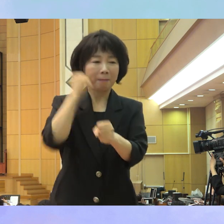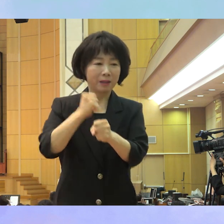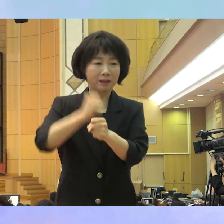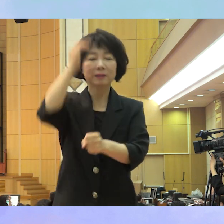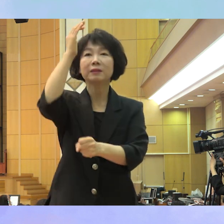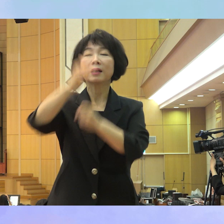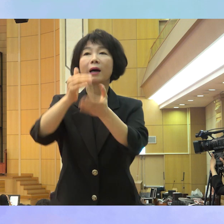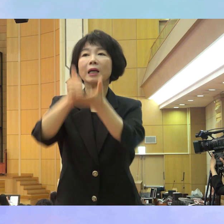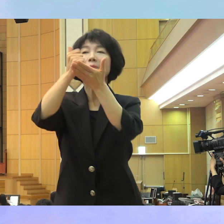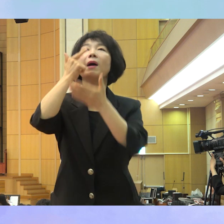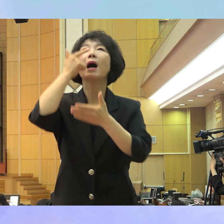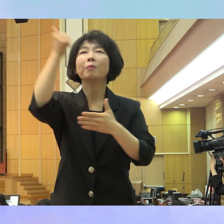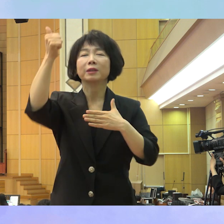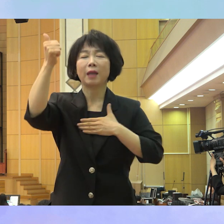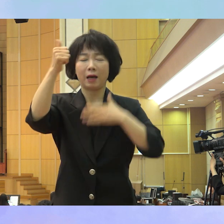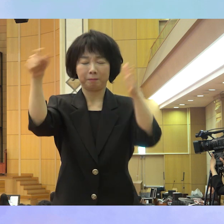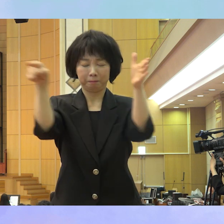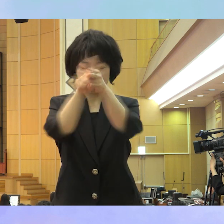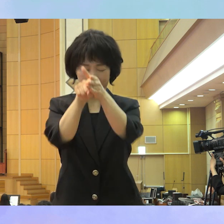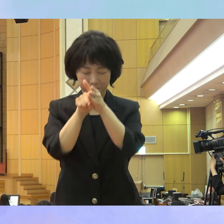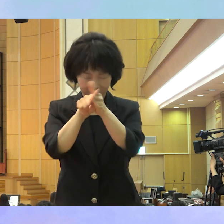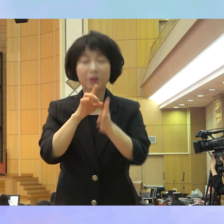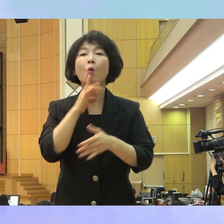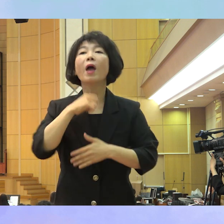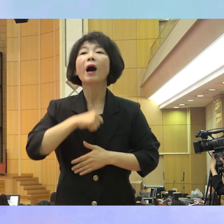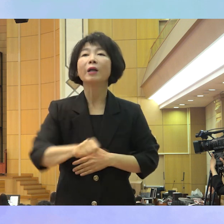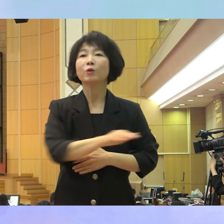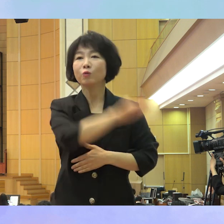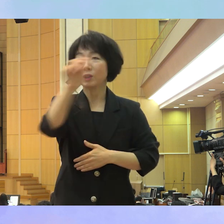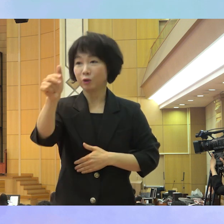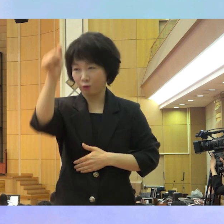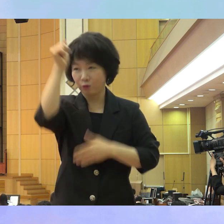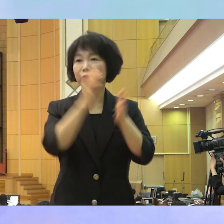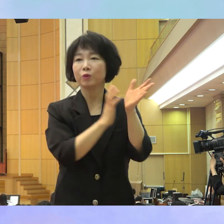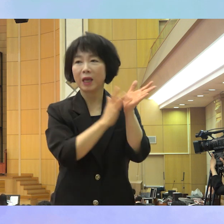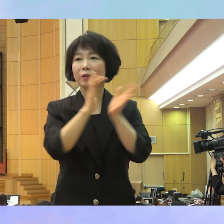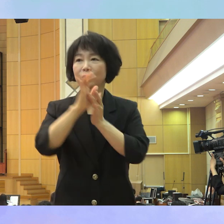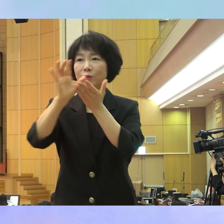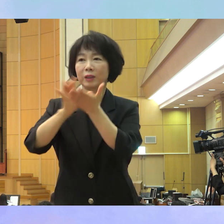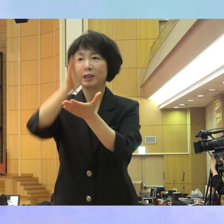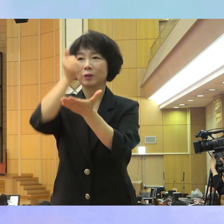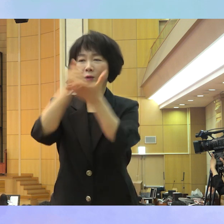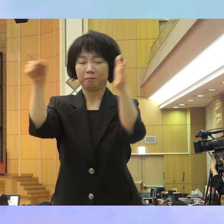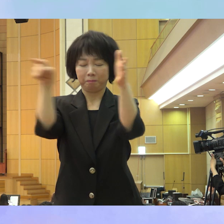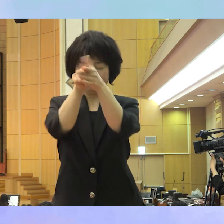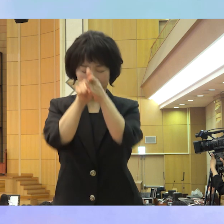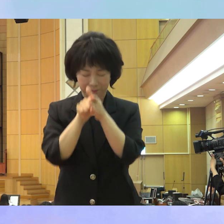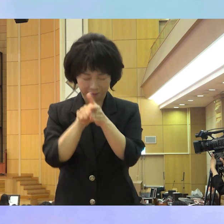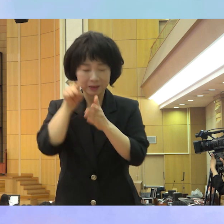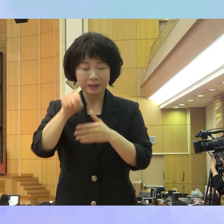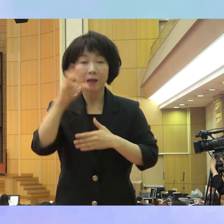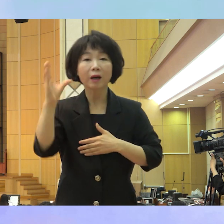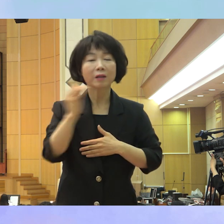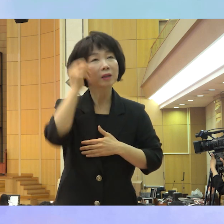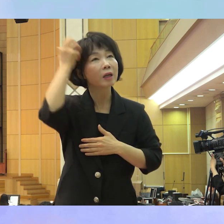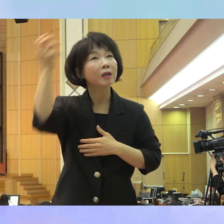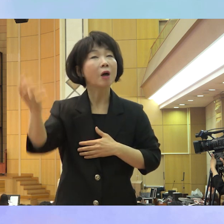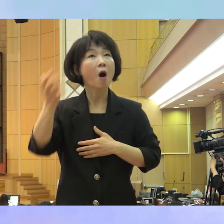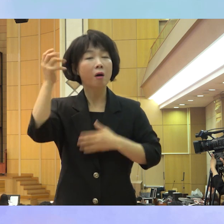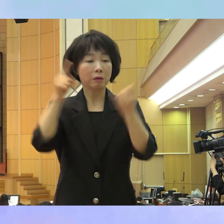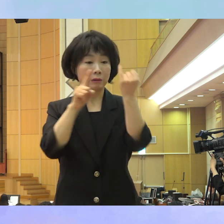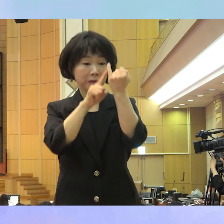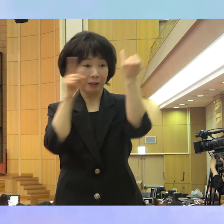아버지를 내가 믿사오며 그 외아들 우리 주 예수 그리스도를 믿사오니 이는 성령으로